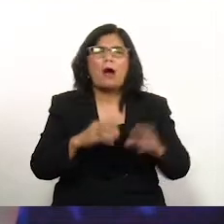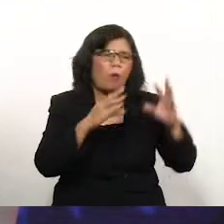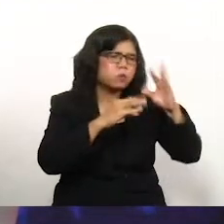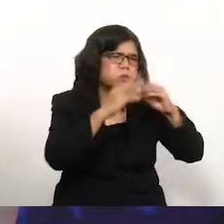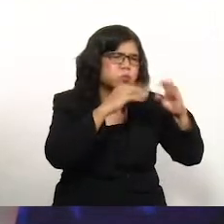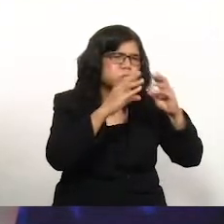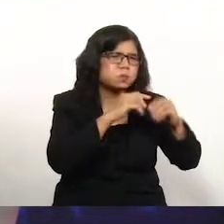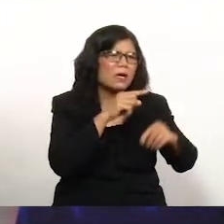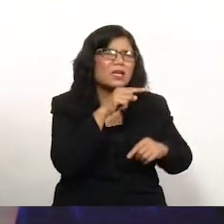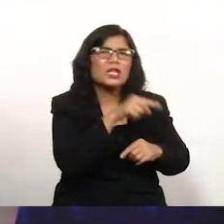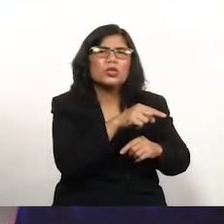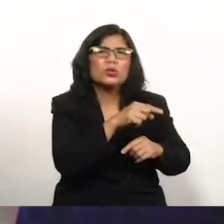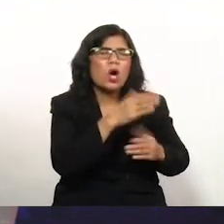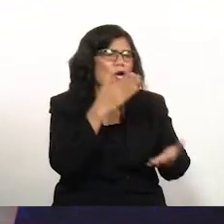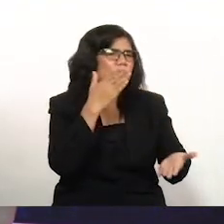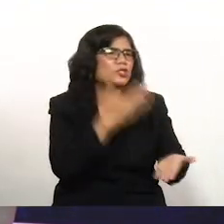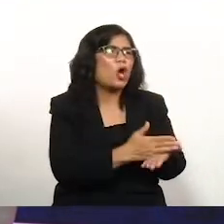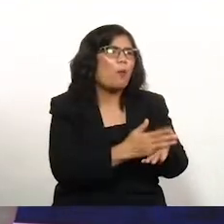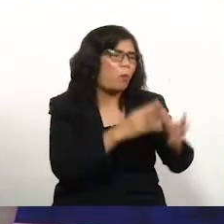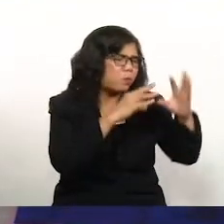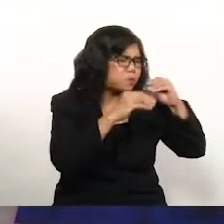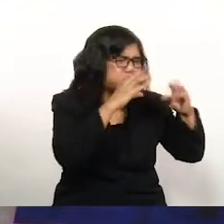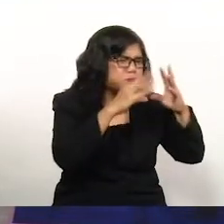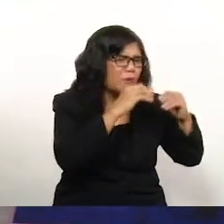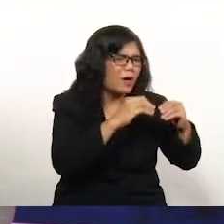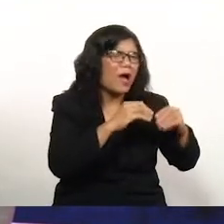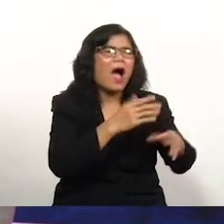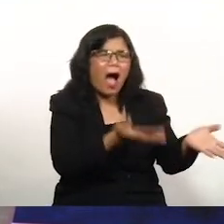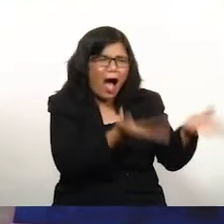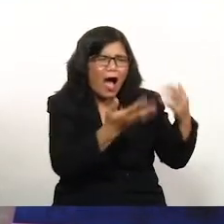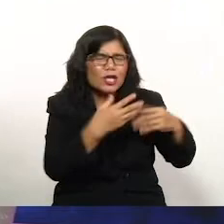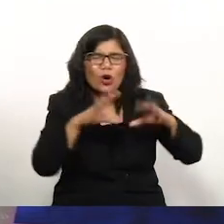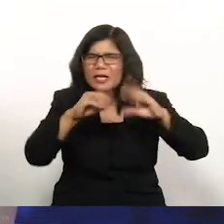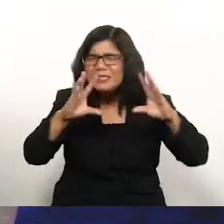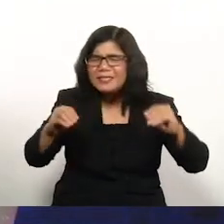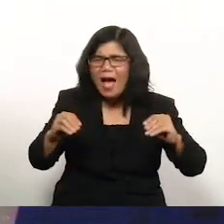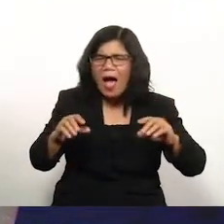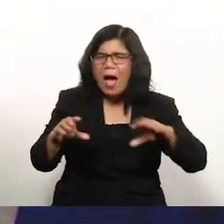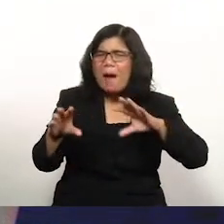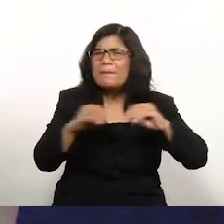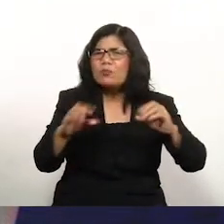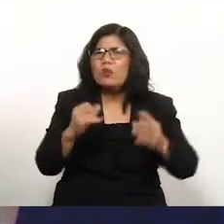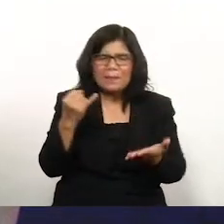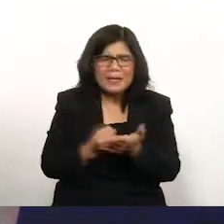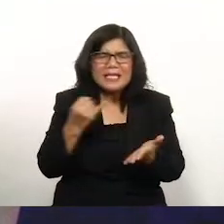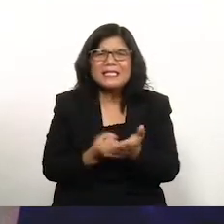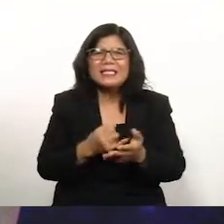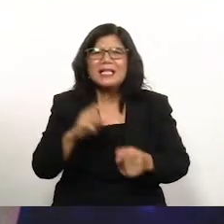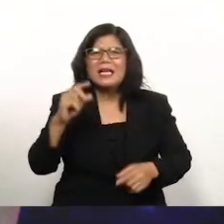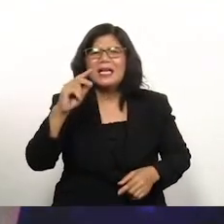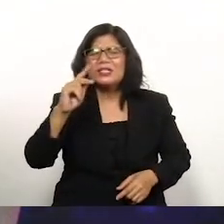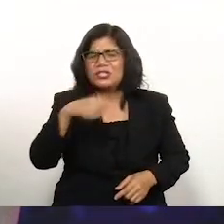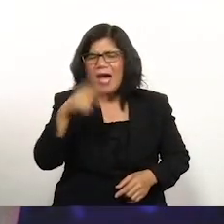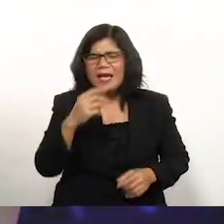pendapat-pendapat itu stopbat work do something mengincar jiwa